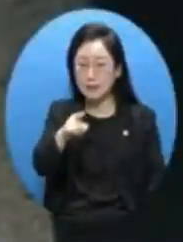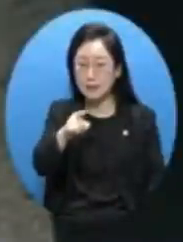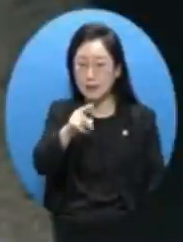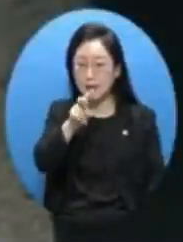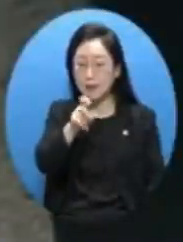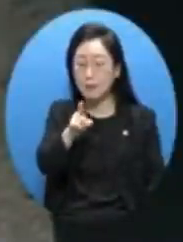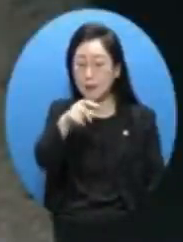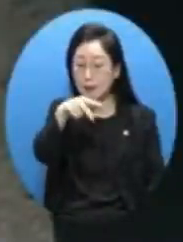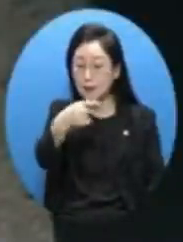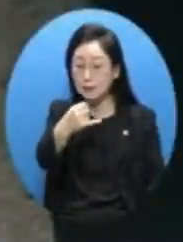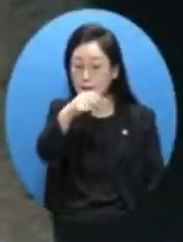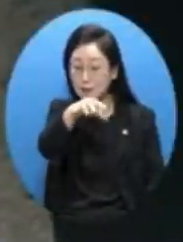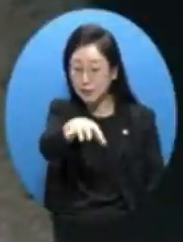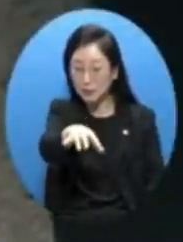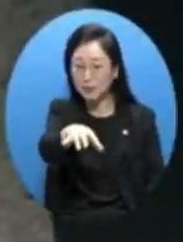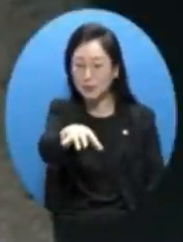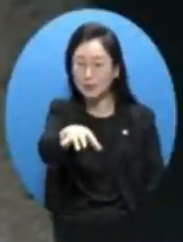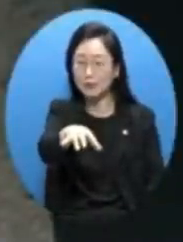이